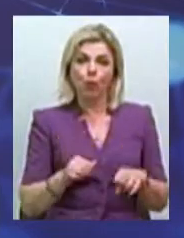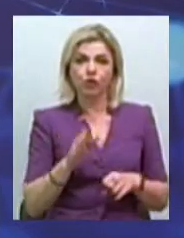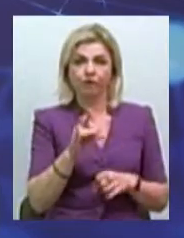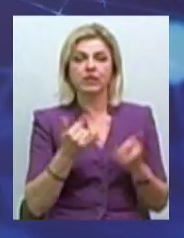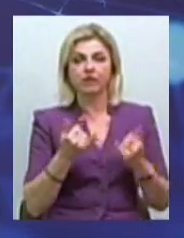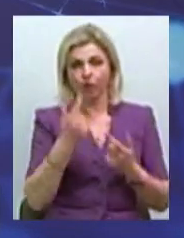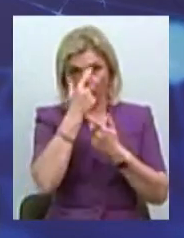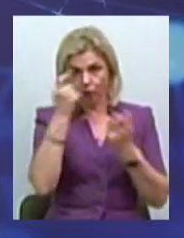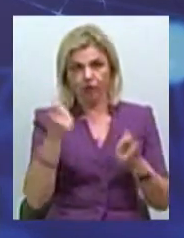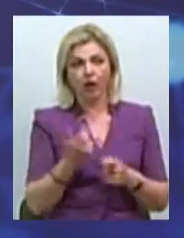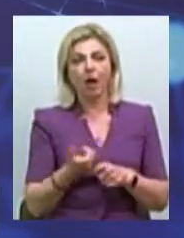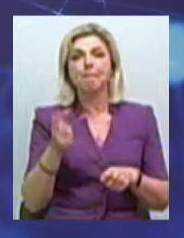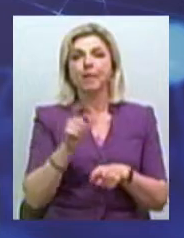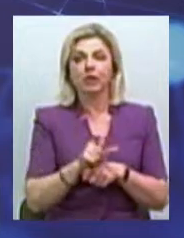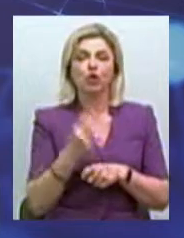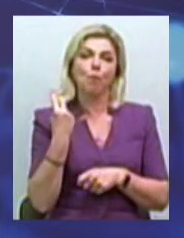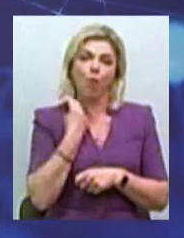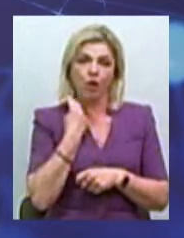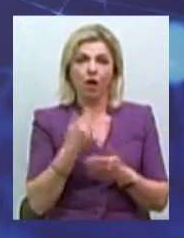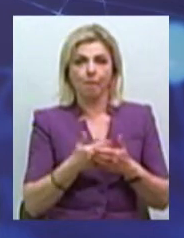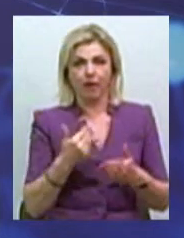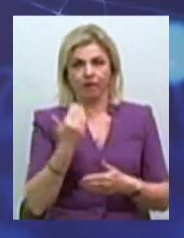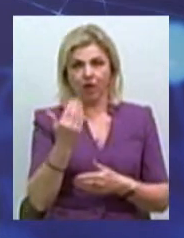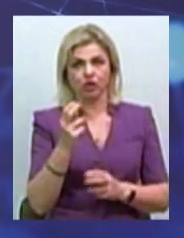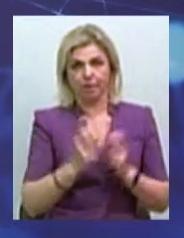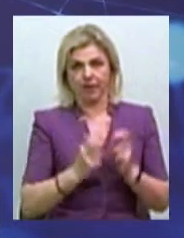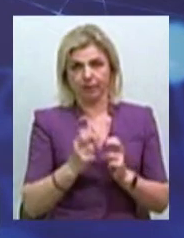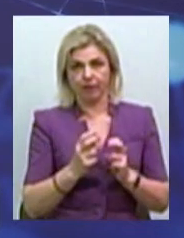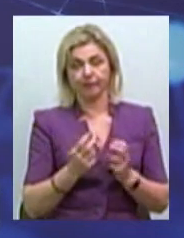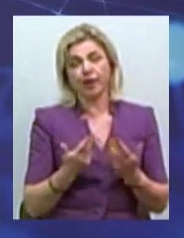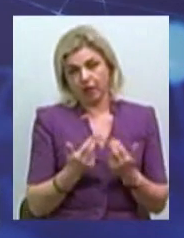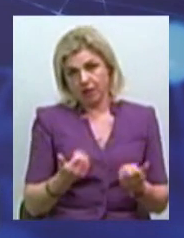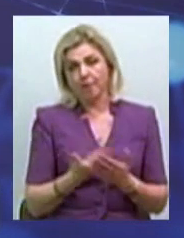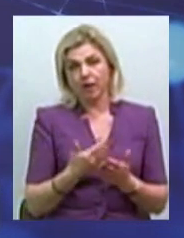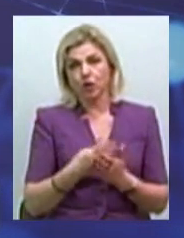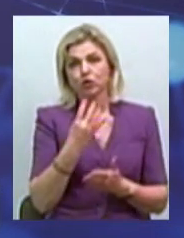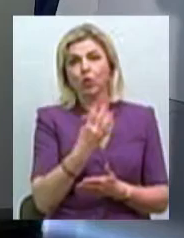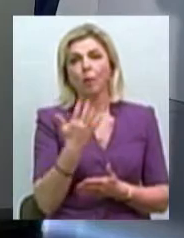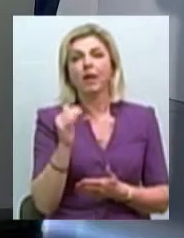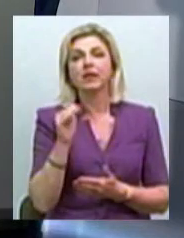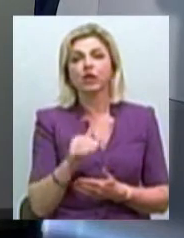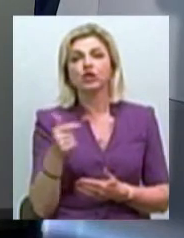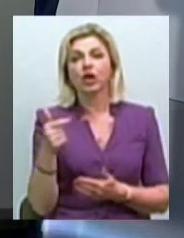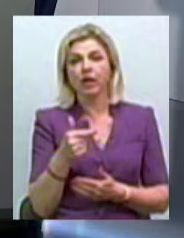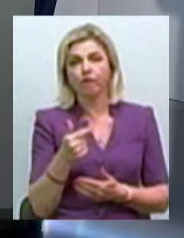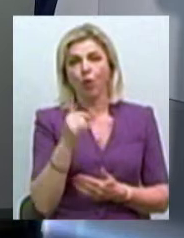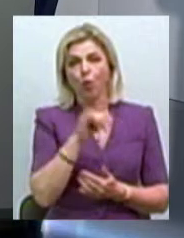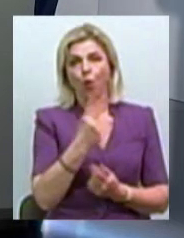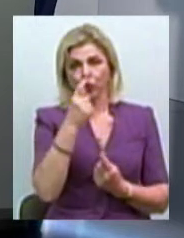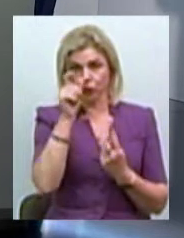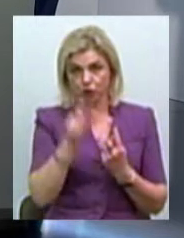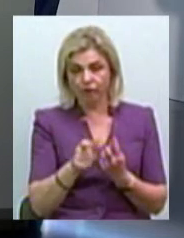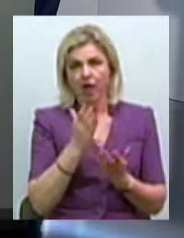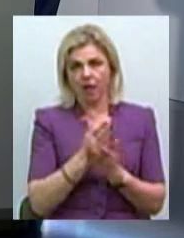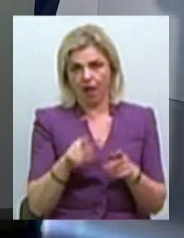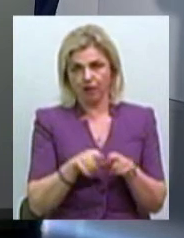оголосити найбільший борг перед вашим підприємством? Да, близько 45 тисяч гривень у одного з абонентів є такий